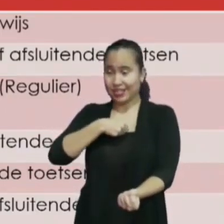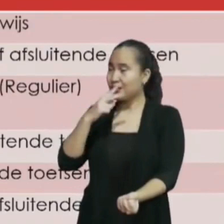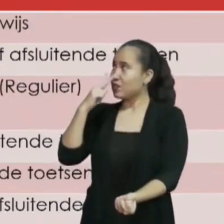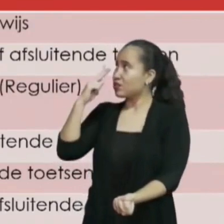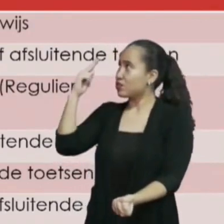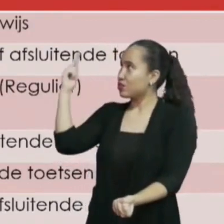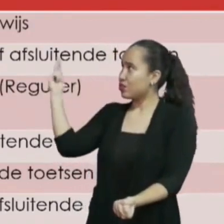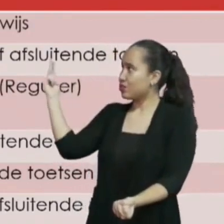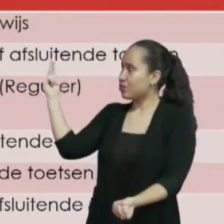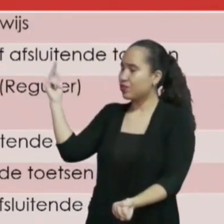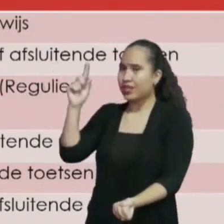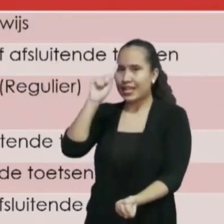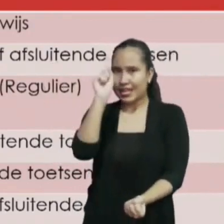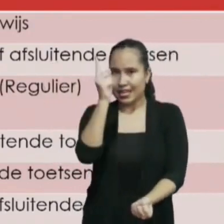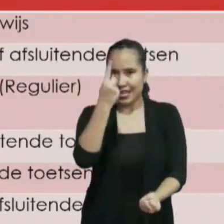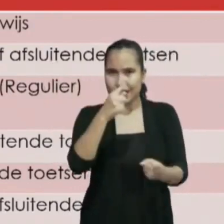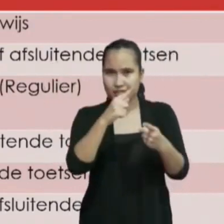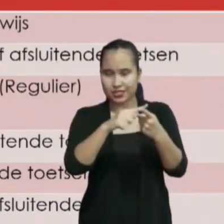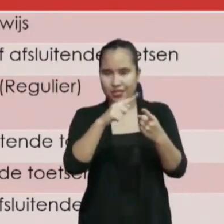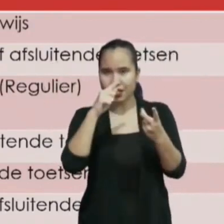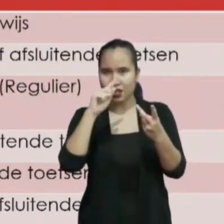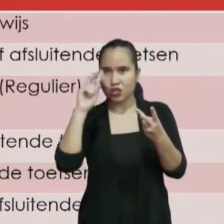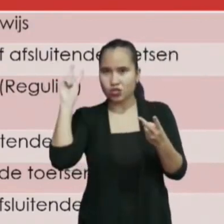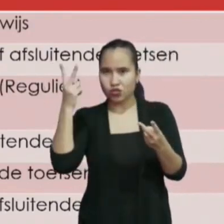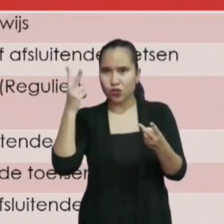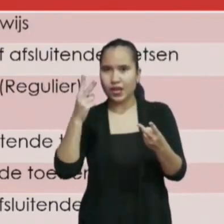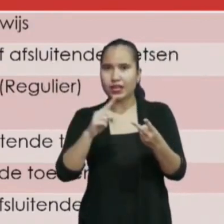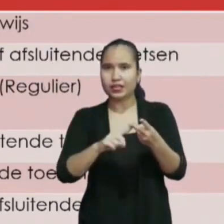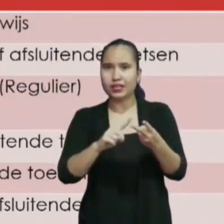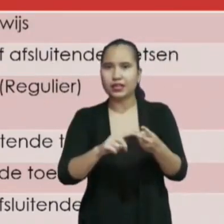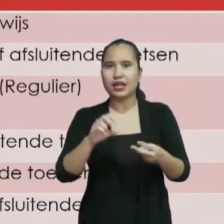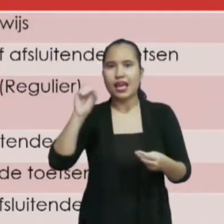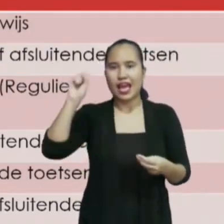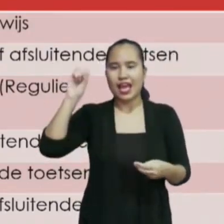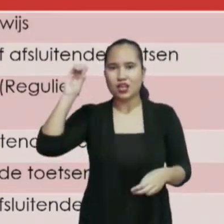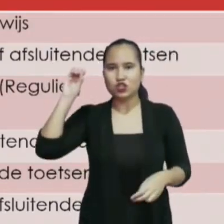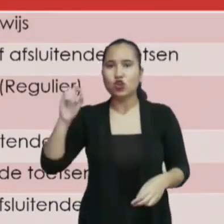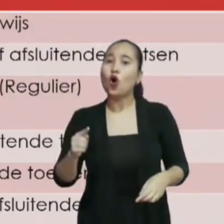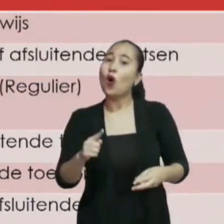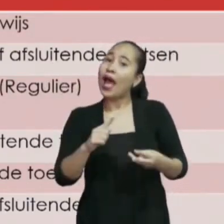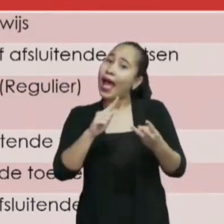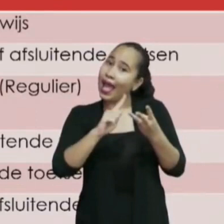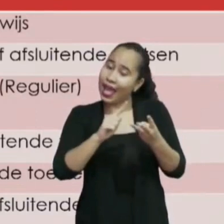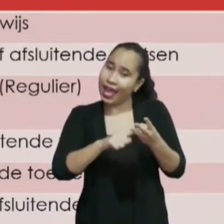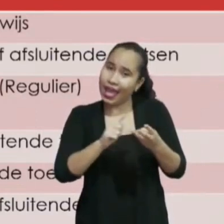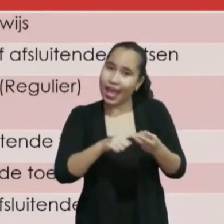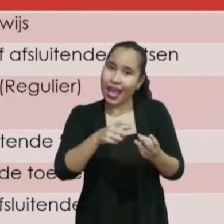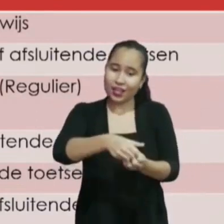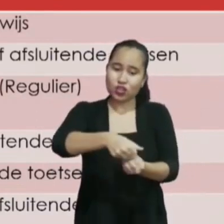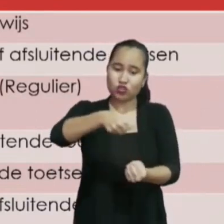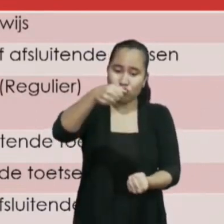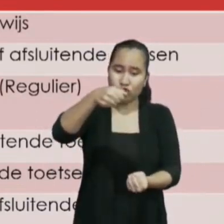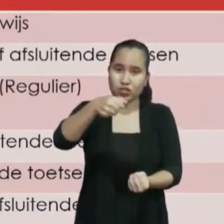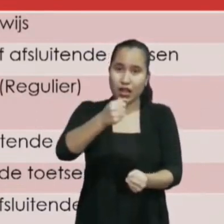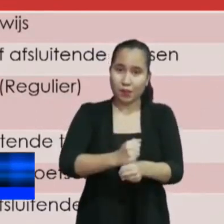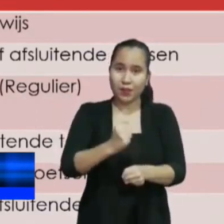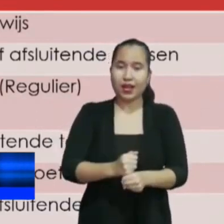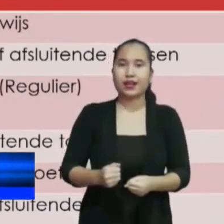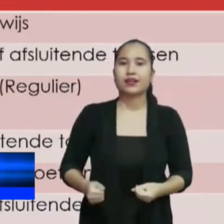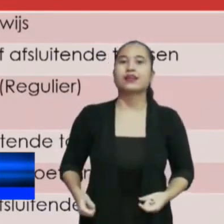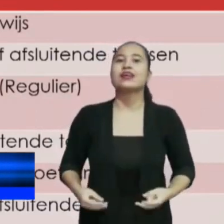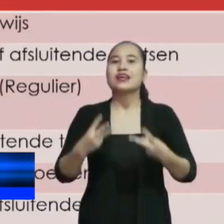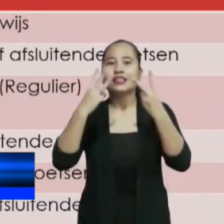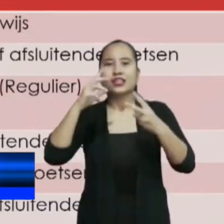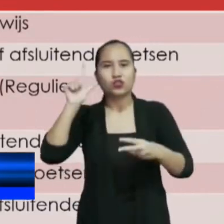dan zal het zo zijn dat het eerste SO, het tweede SO en de afsluitende toets die ze zullen maken in de periode 23